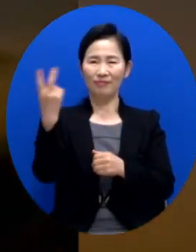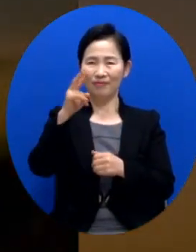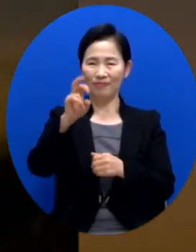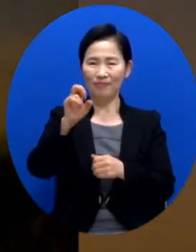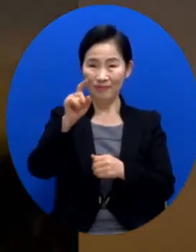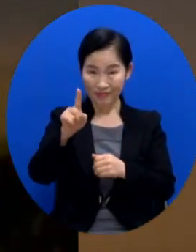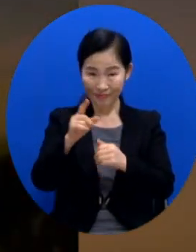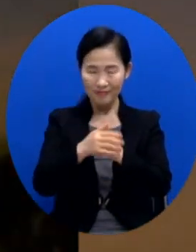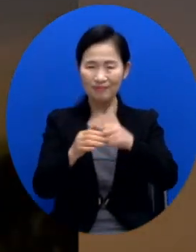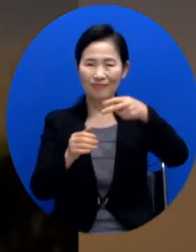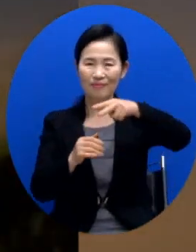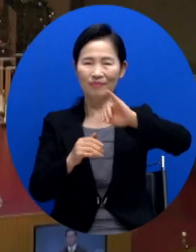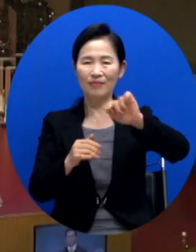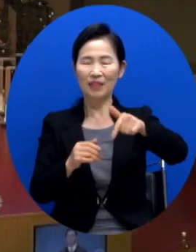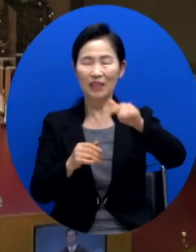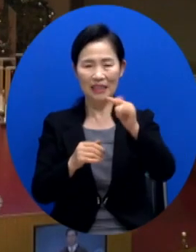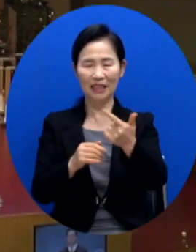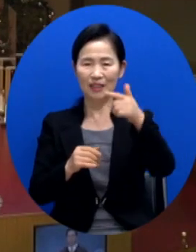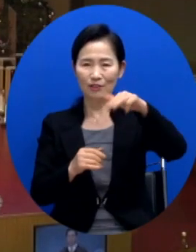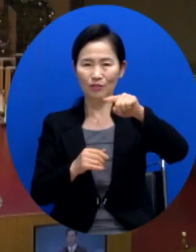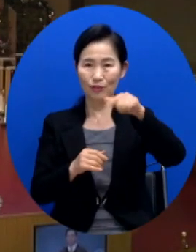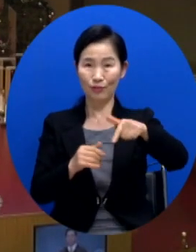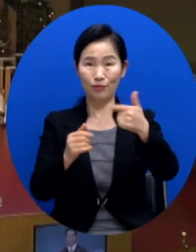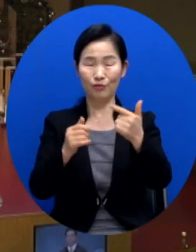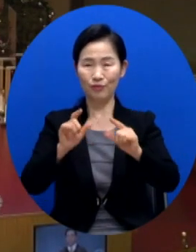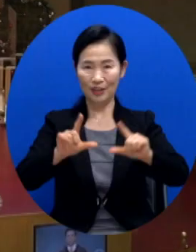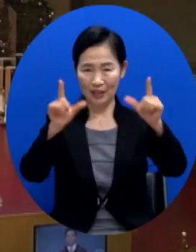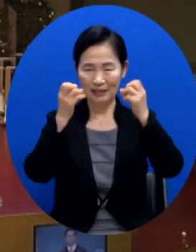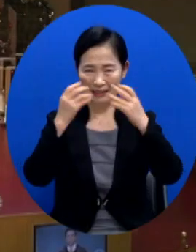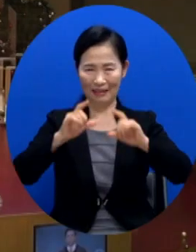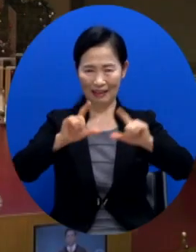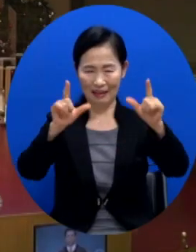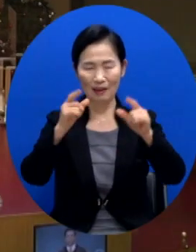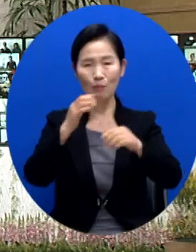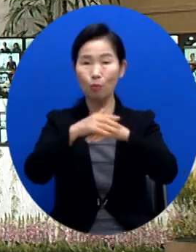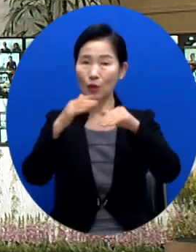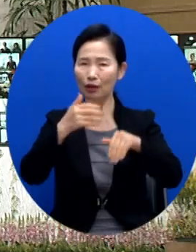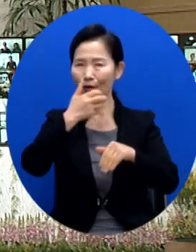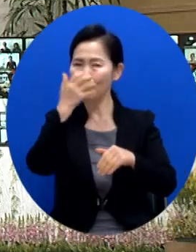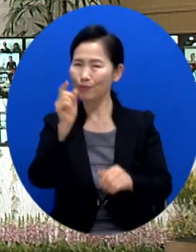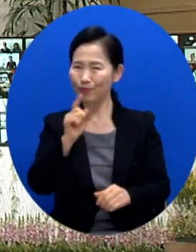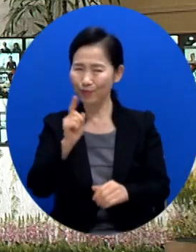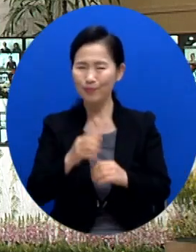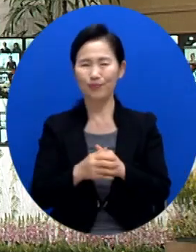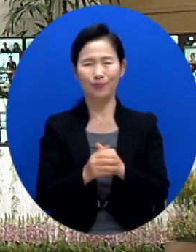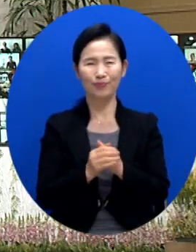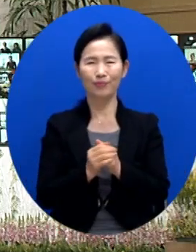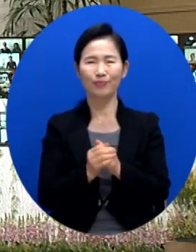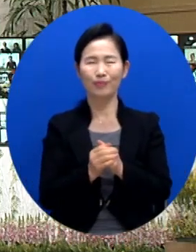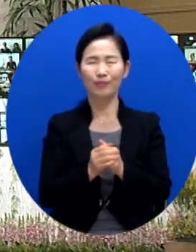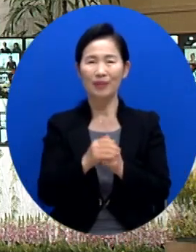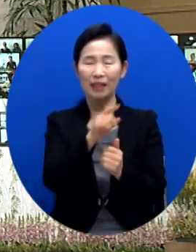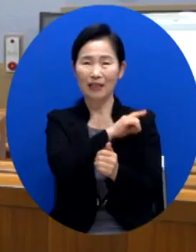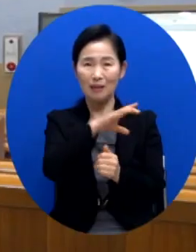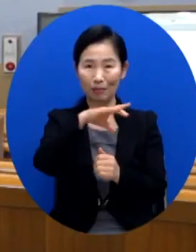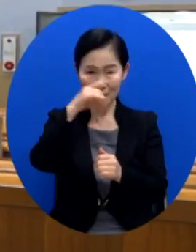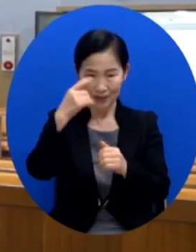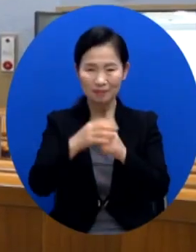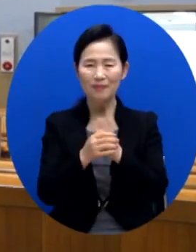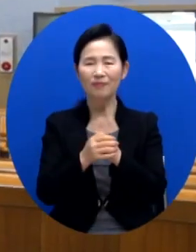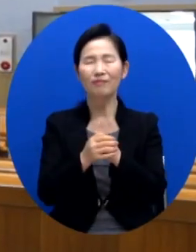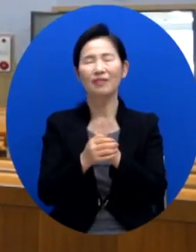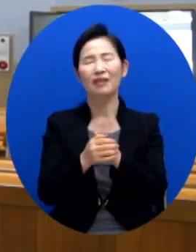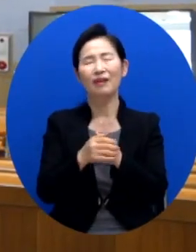2021년 신축년 새해 한국교회 목회자들은 어떤 바람을 갖고 있을까? 가장 먼저 손꼽히는 것은